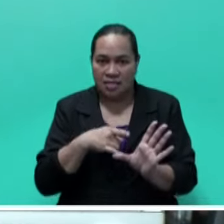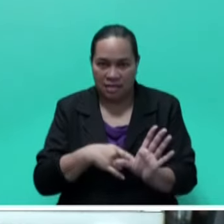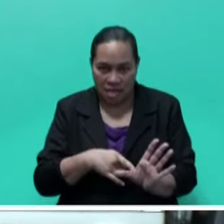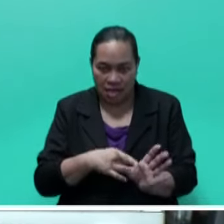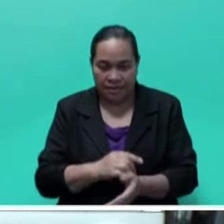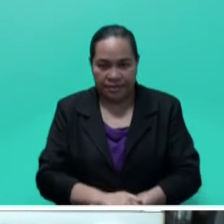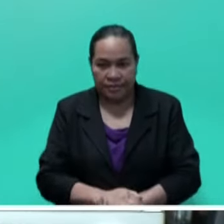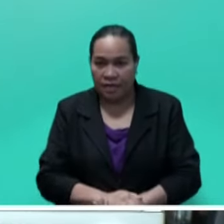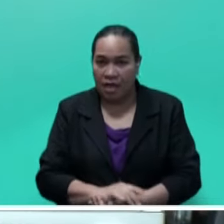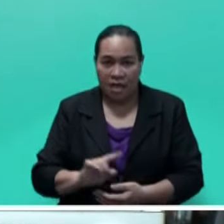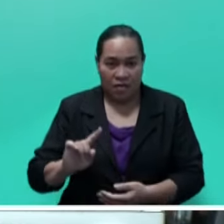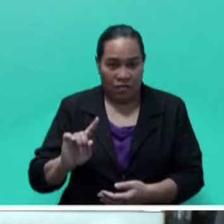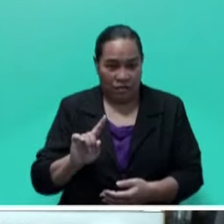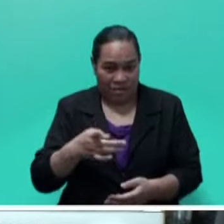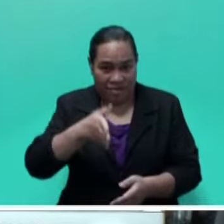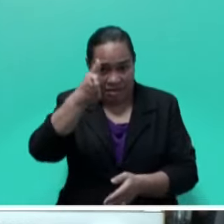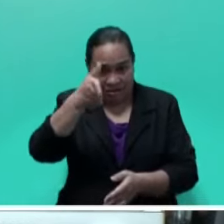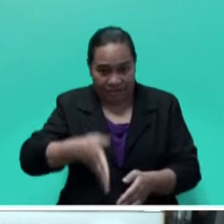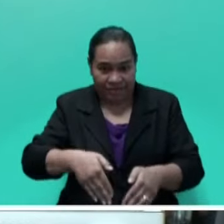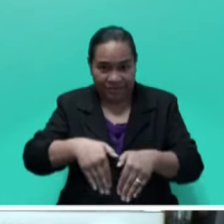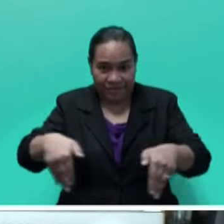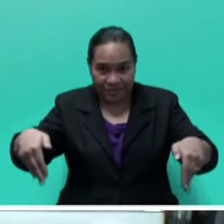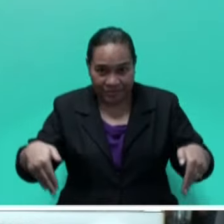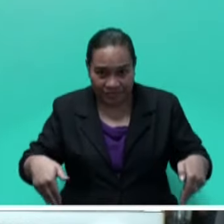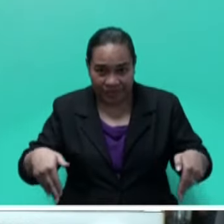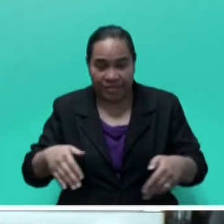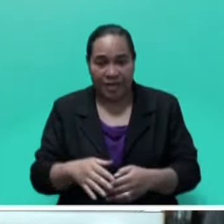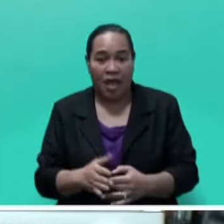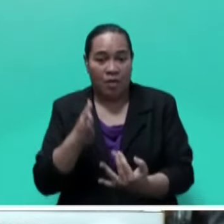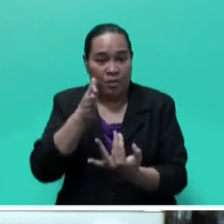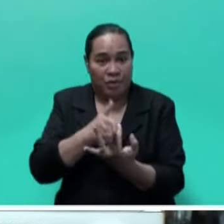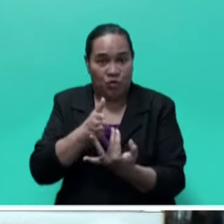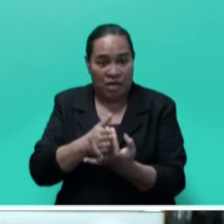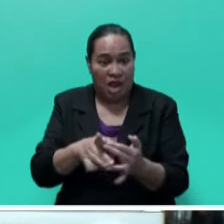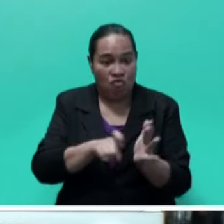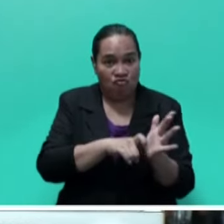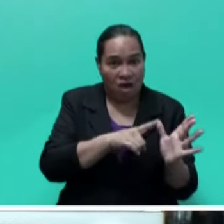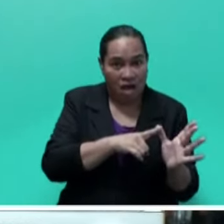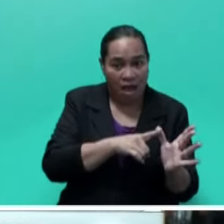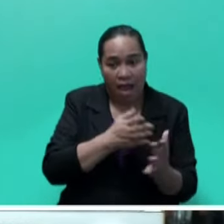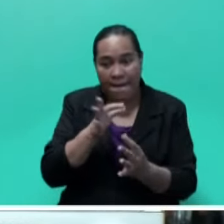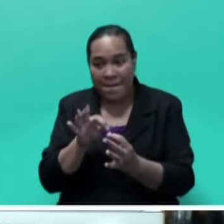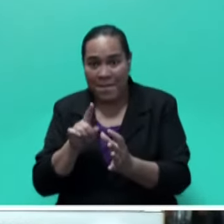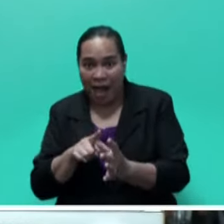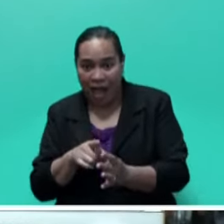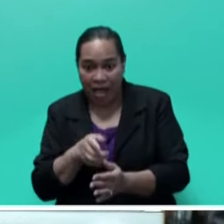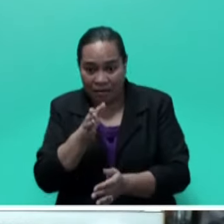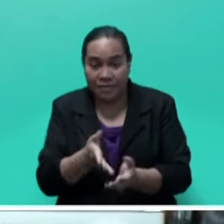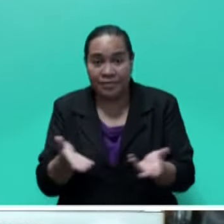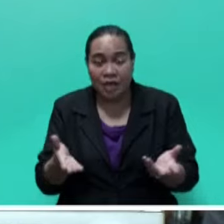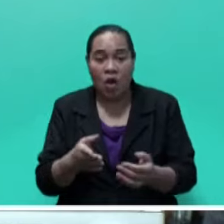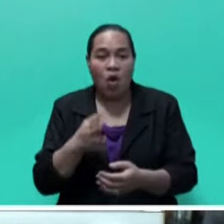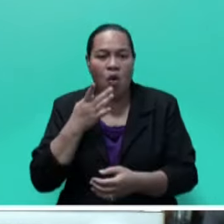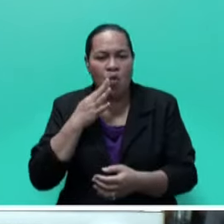Nai matai ni ela ni vanua mbalitirau o ra ke imba viva doni e